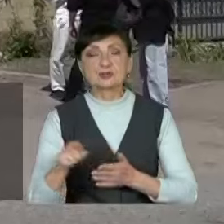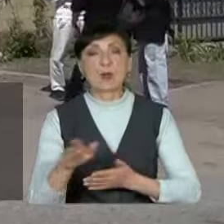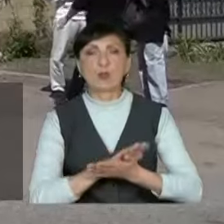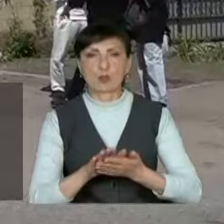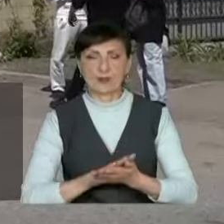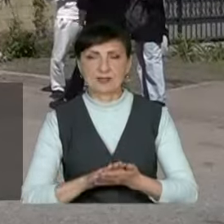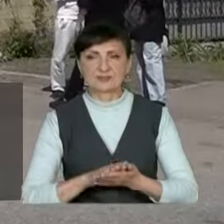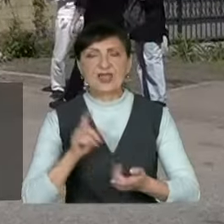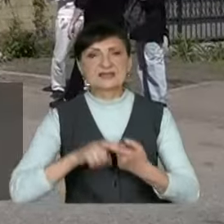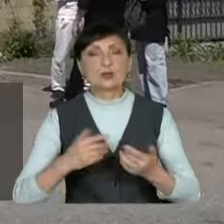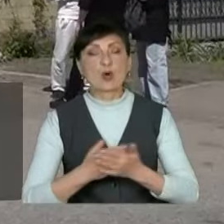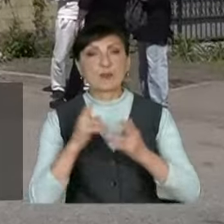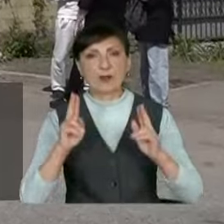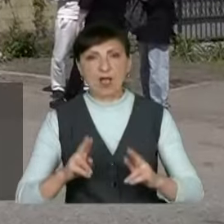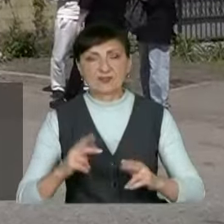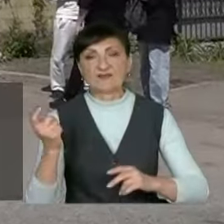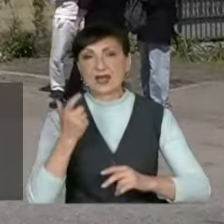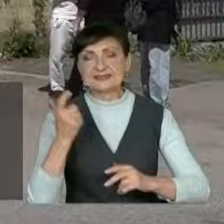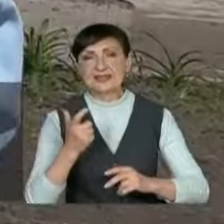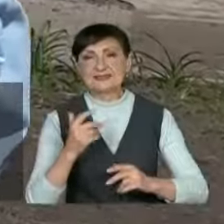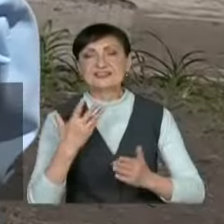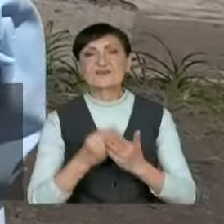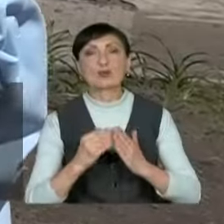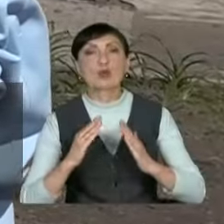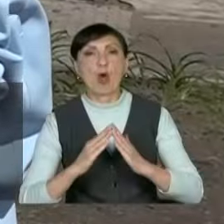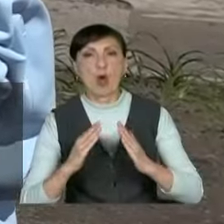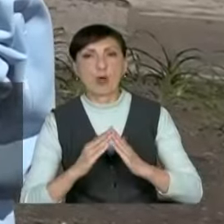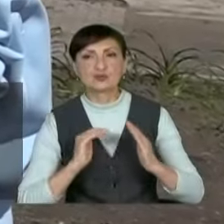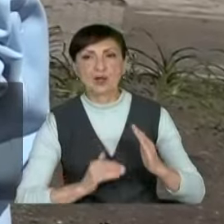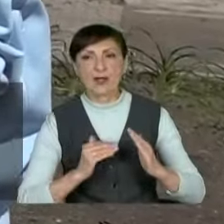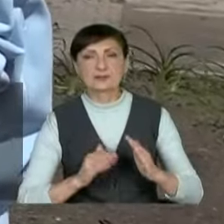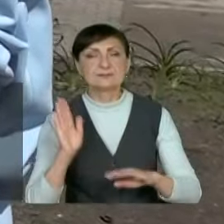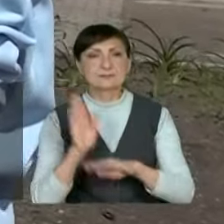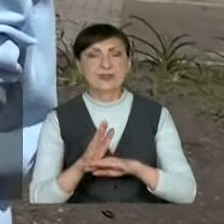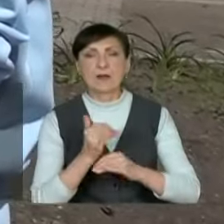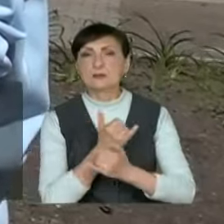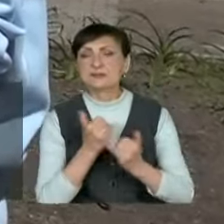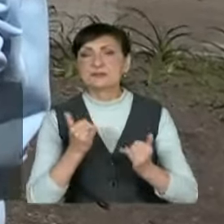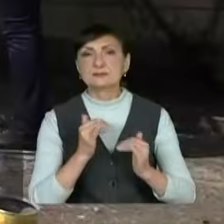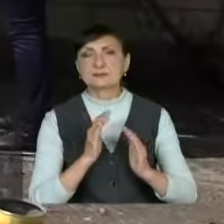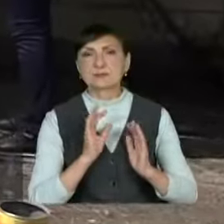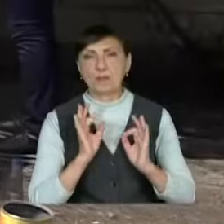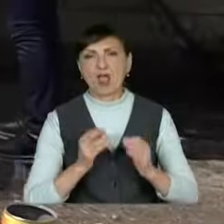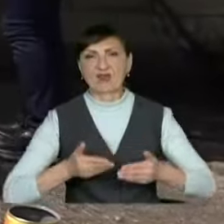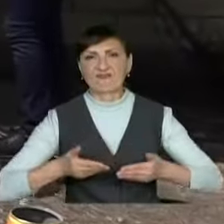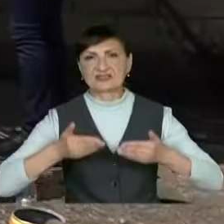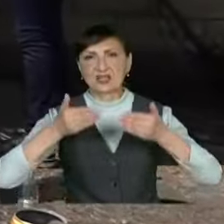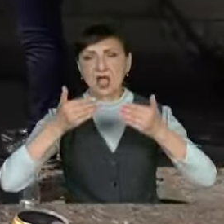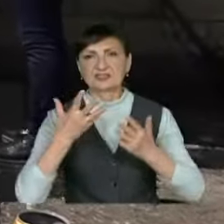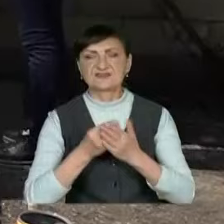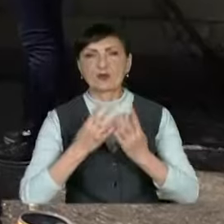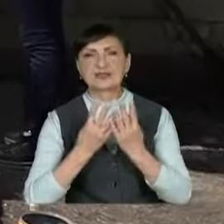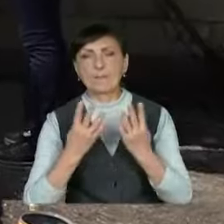убираться. Согласно новым правилам, владельцам индивидуальных жилых домов предписывается обеспечить надлежащее состояние фасадов зданий, заборов